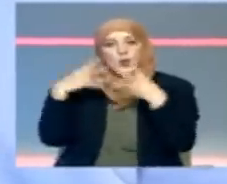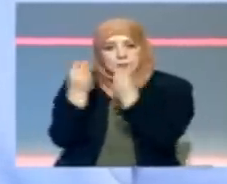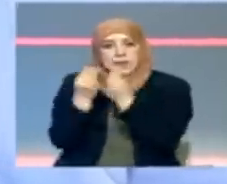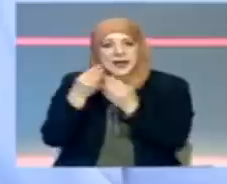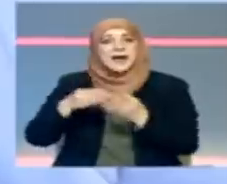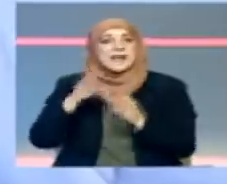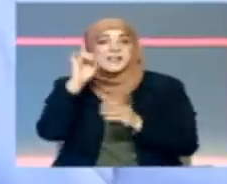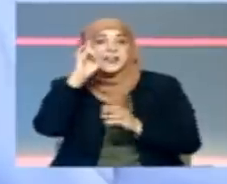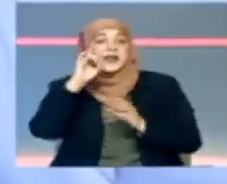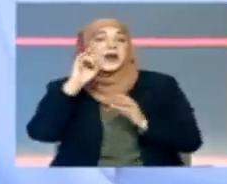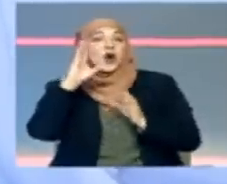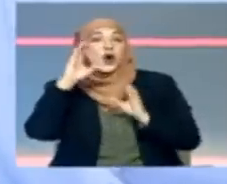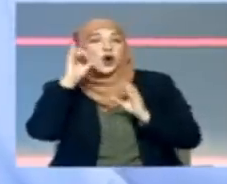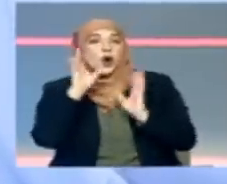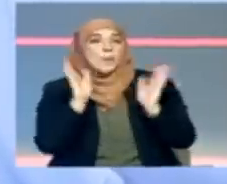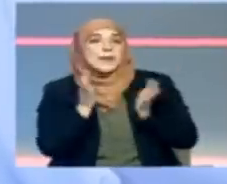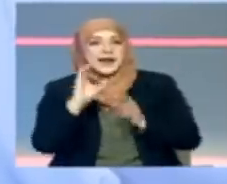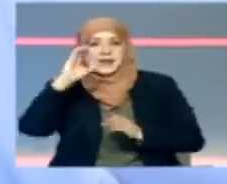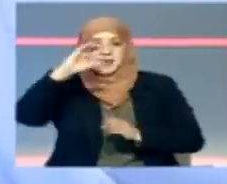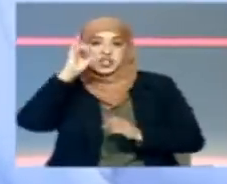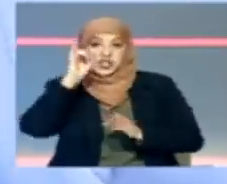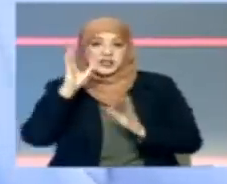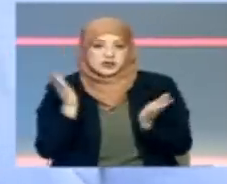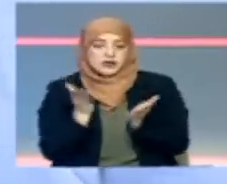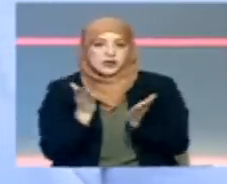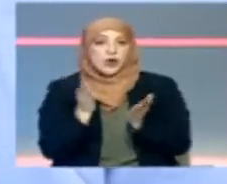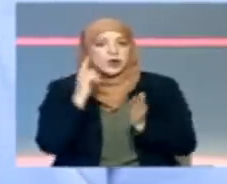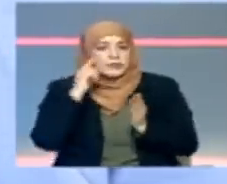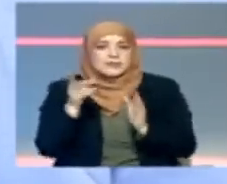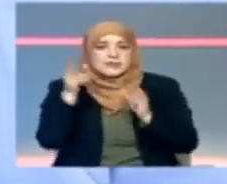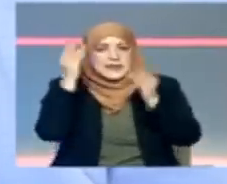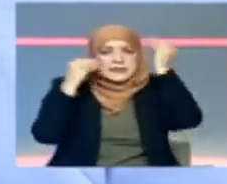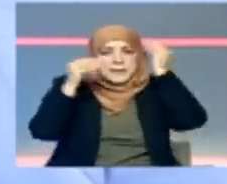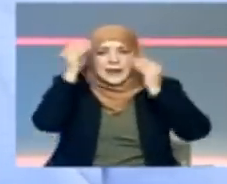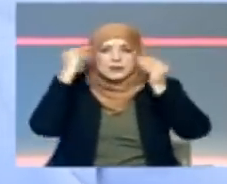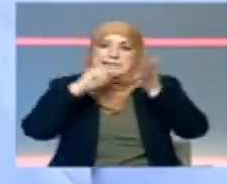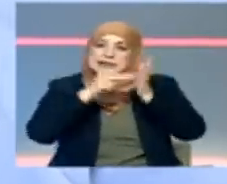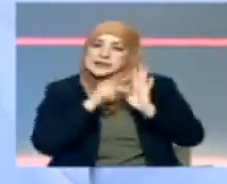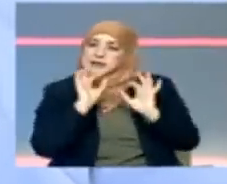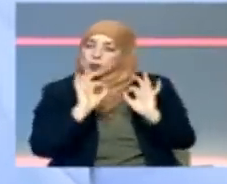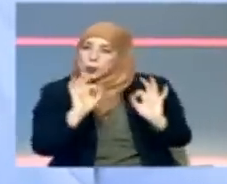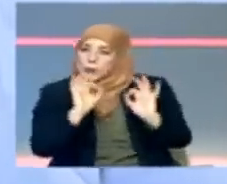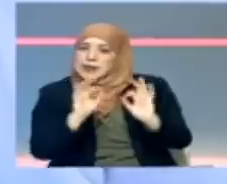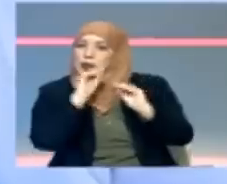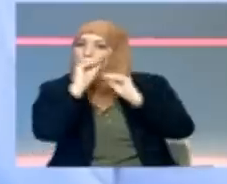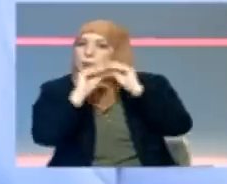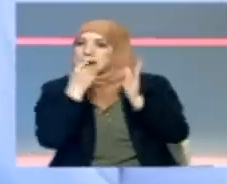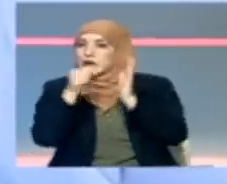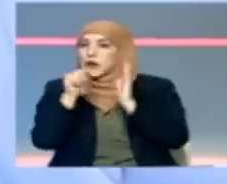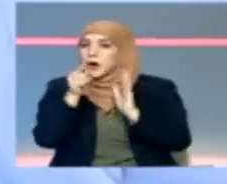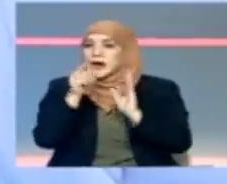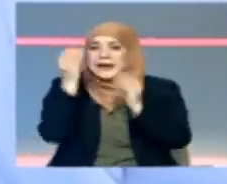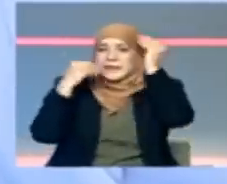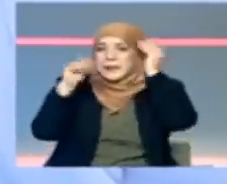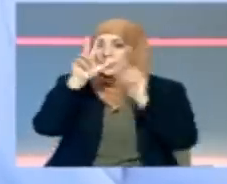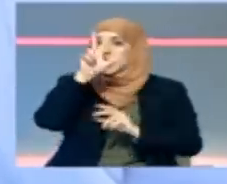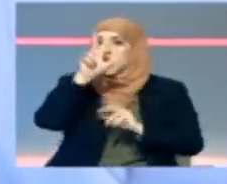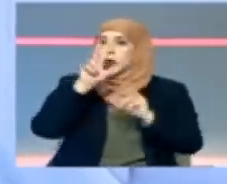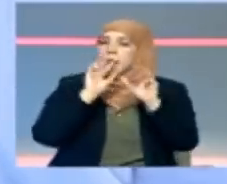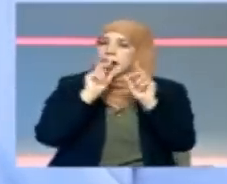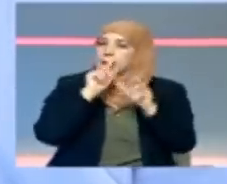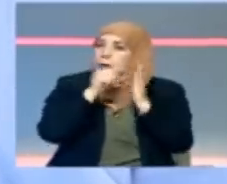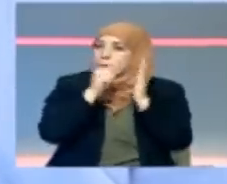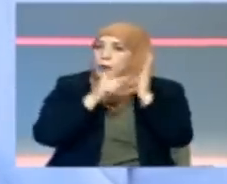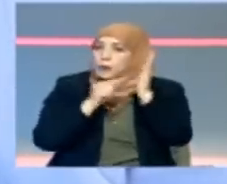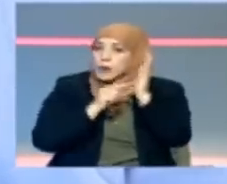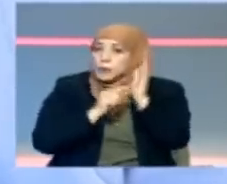متاعنا، وبدينا نجربوا التقنيه هذه تمشي ولا لا. دونك جربناها بثلاث عينات مشات بارفيتمون، مشات